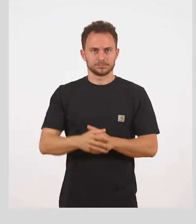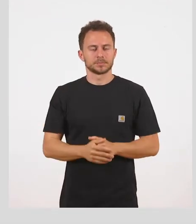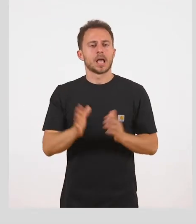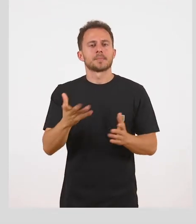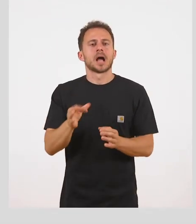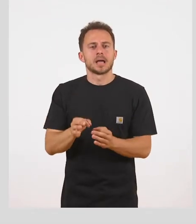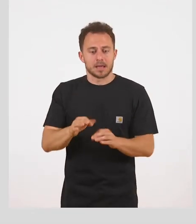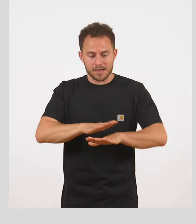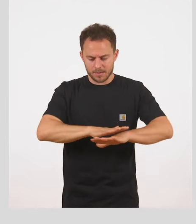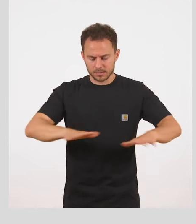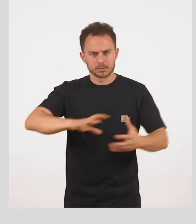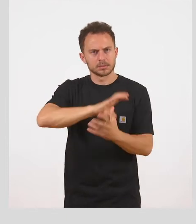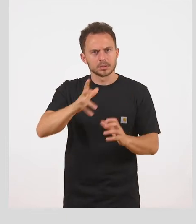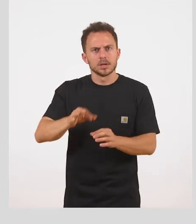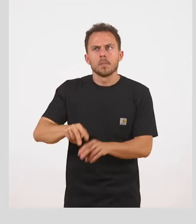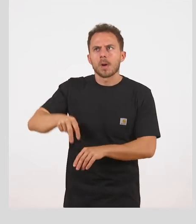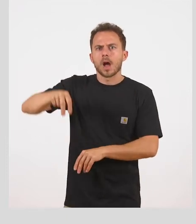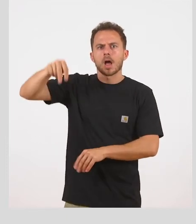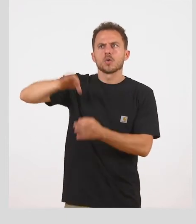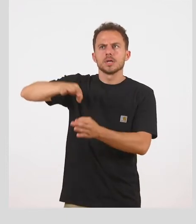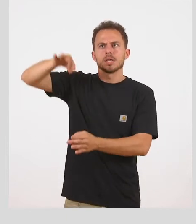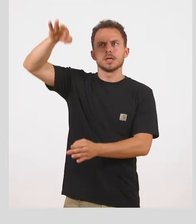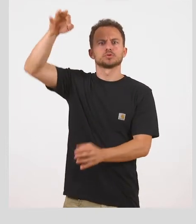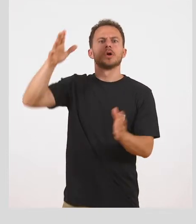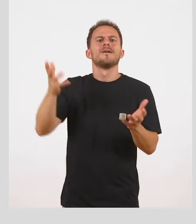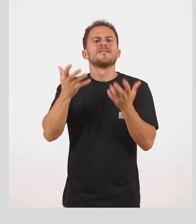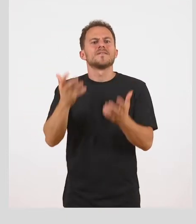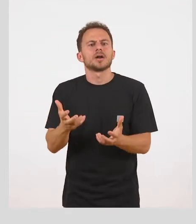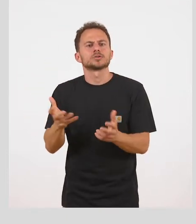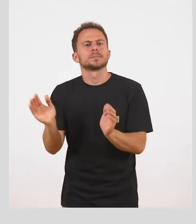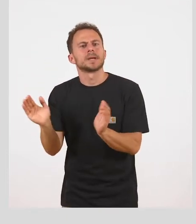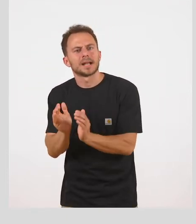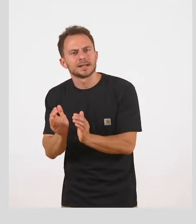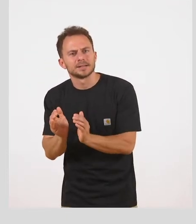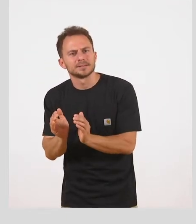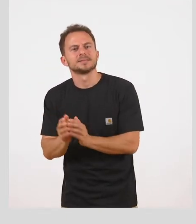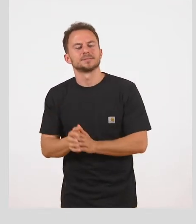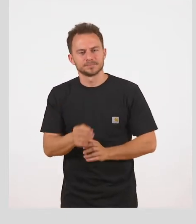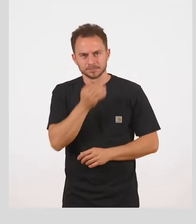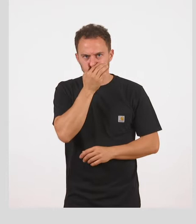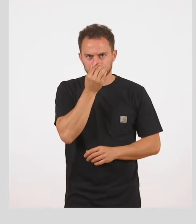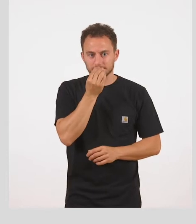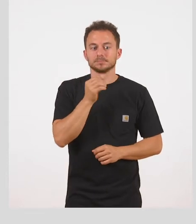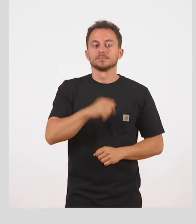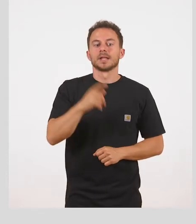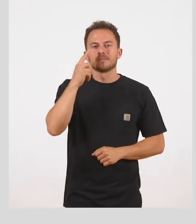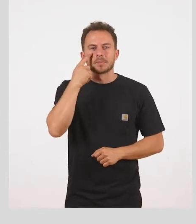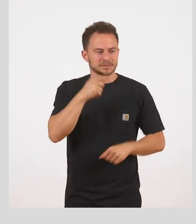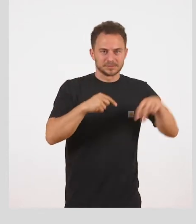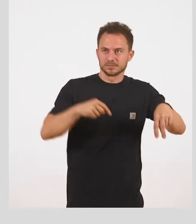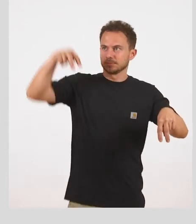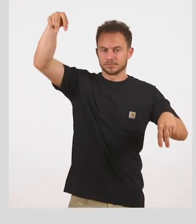από την επιφάνεια της γης, τόσο ελαττώνεται το βάρος του. Άρα βλέπουμε εδώ ότι πάγω στη θέση 2, όχι πολύ μικρότερο,